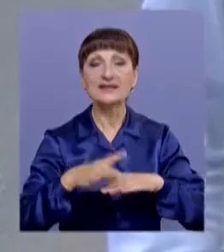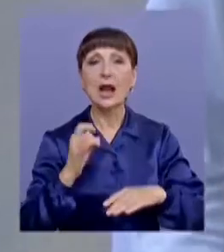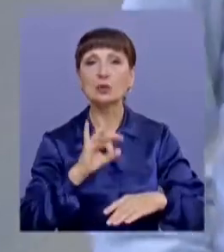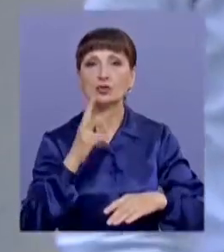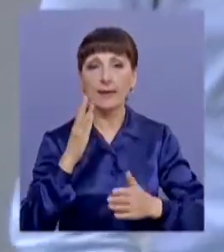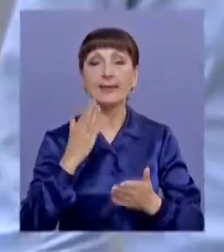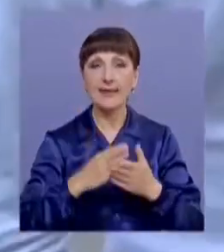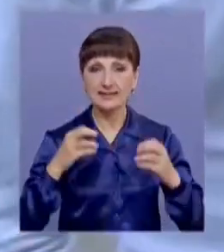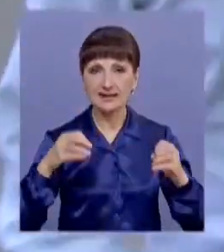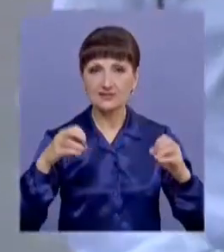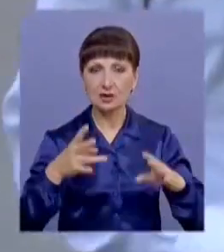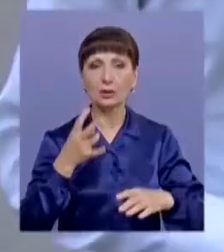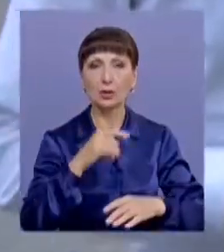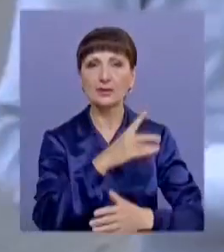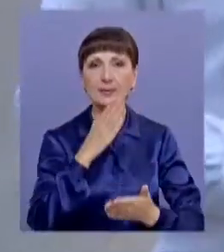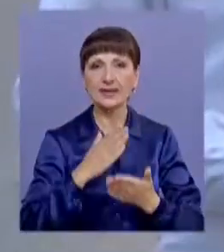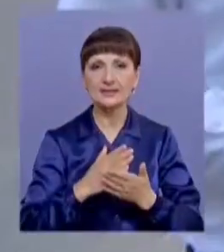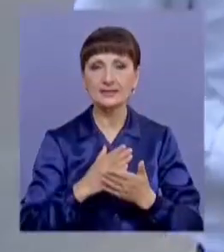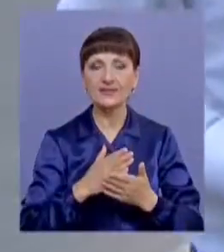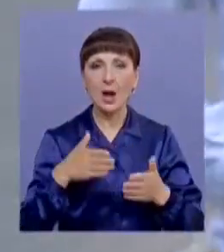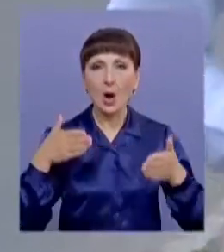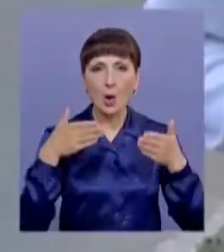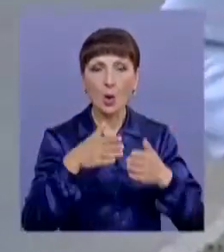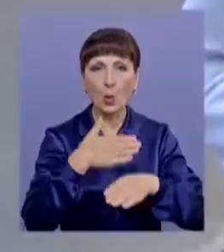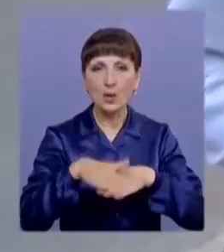имеется освещение, но там есть переулки,